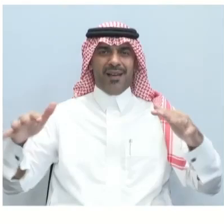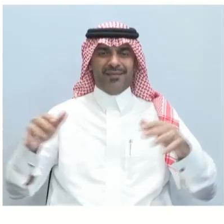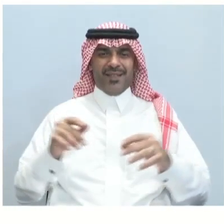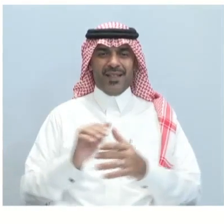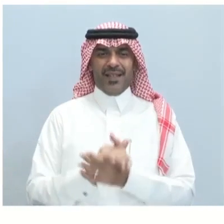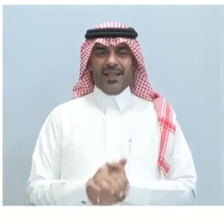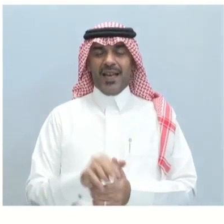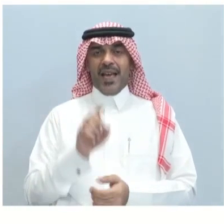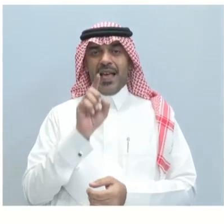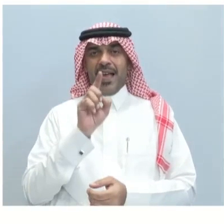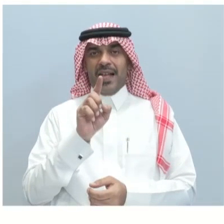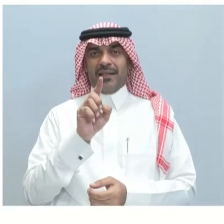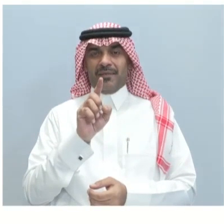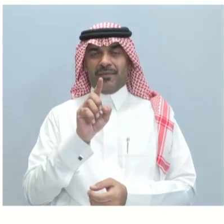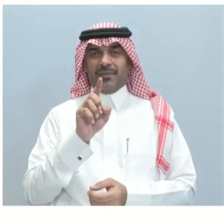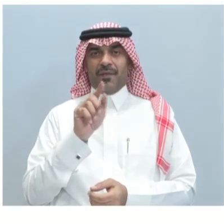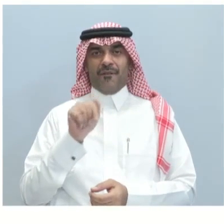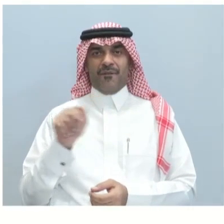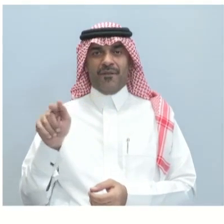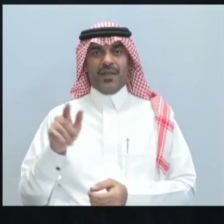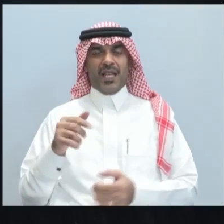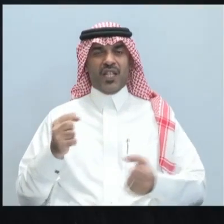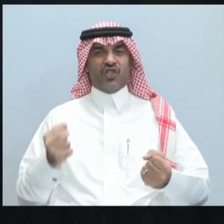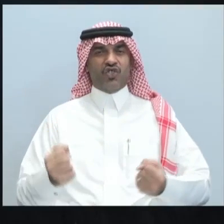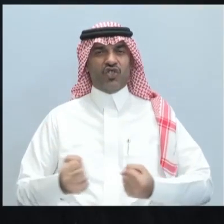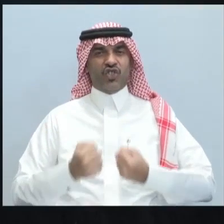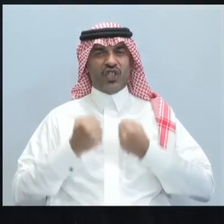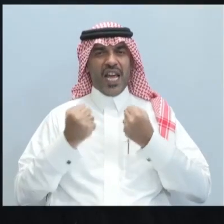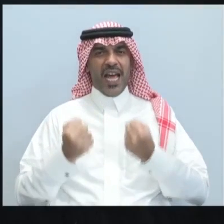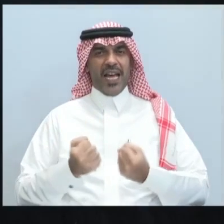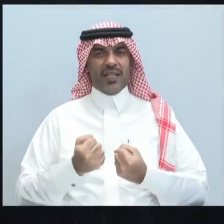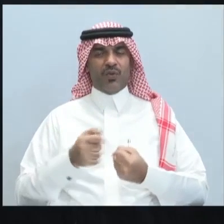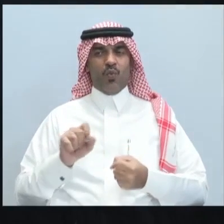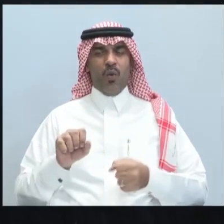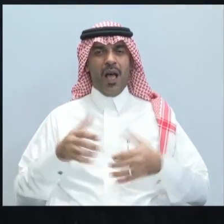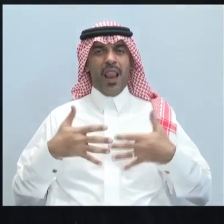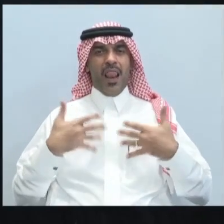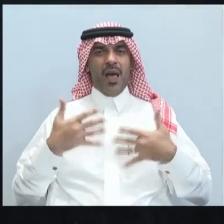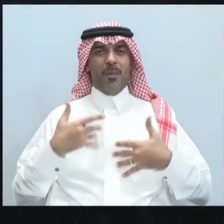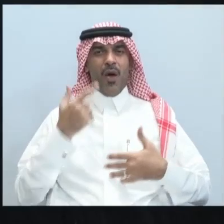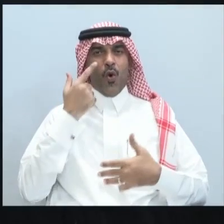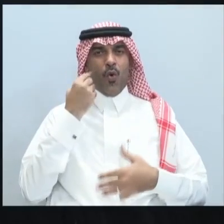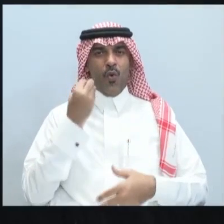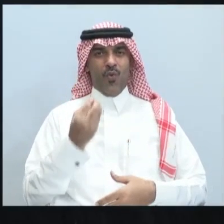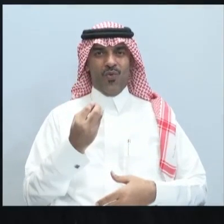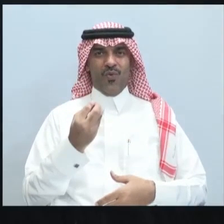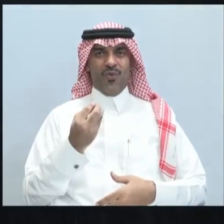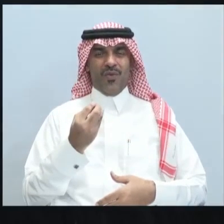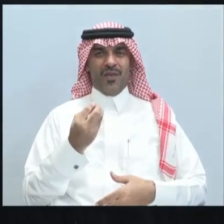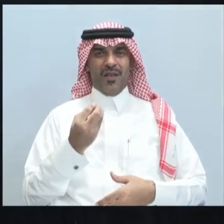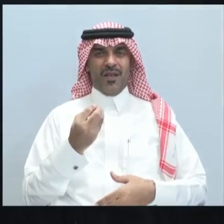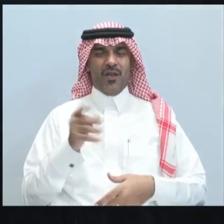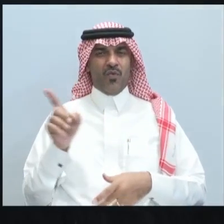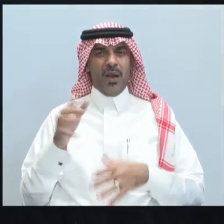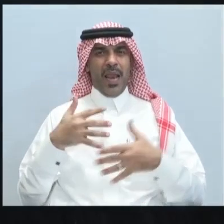لكن لكن لدينا نشاط جميل ولعبه جميله ماذا يقول